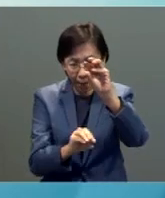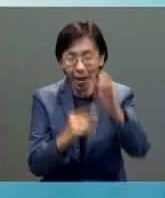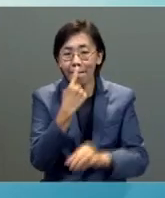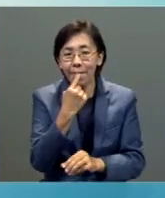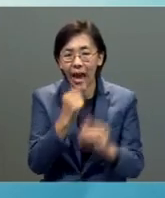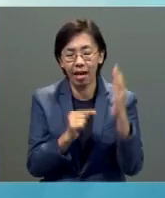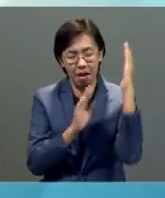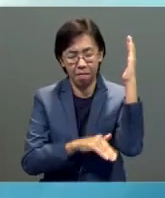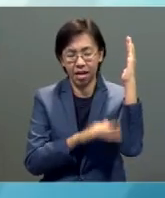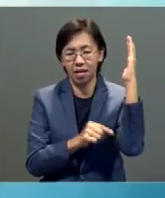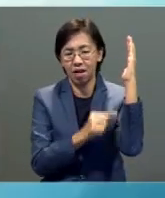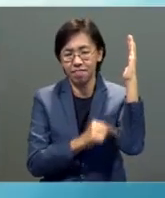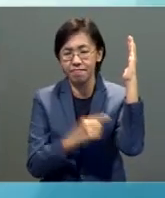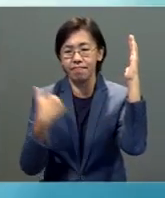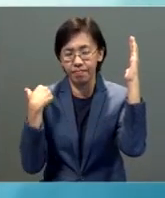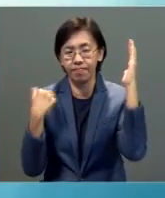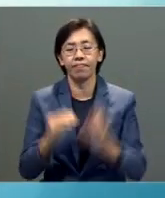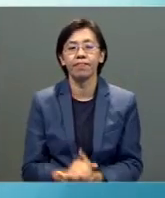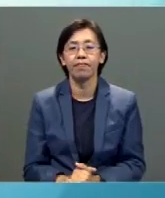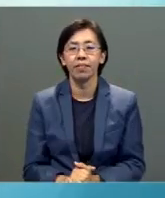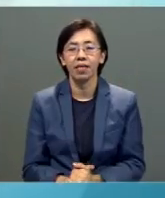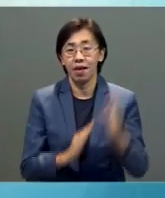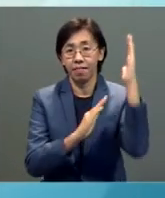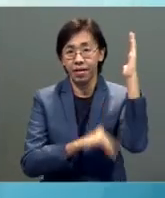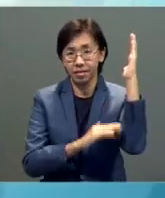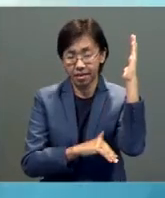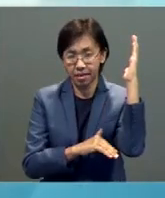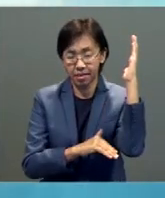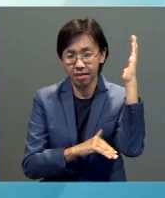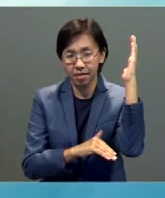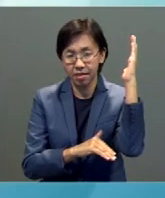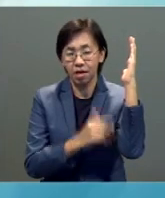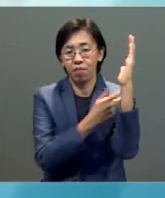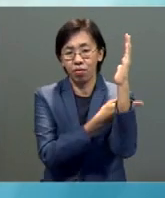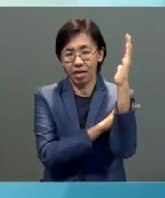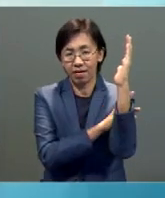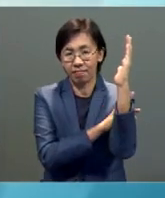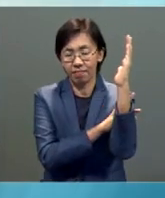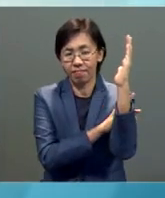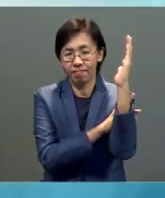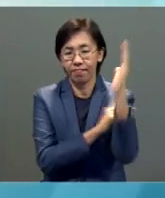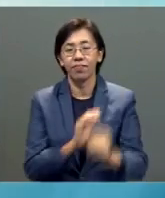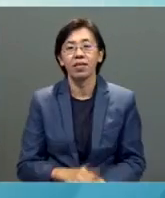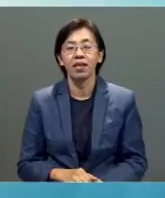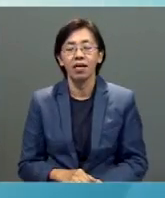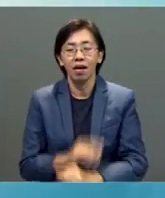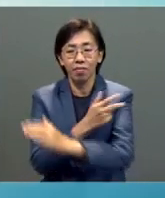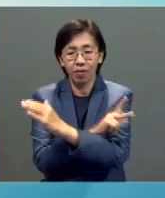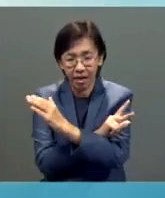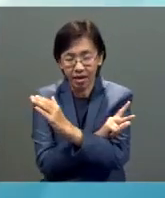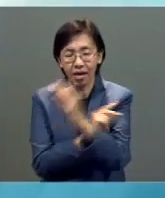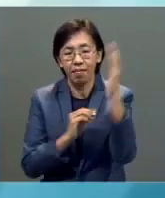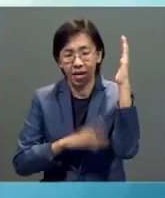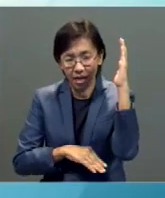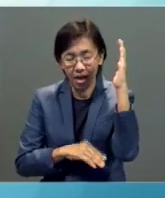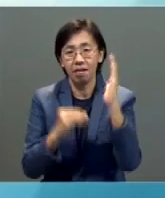อยู่ที่ภาคใต้นะครับแล้วก็อยู่ที่ภาคอยู่ที่ภูเก็ตอะไรต่างๆเหล่านี้นะครับเมืองท่องเที่ยวแล้วก็อยู่ภาคกล